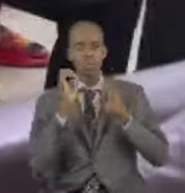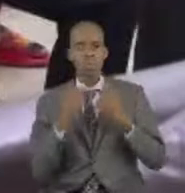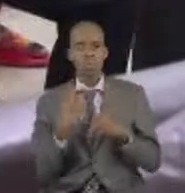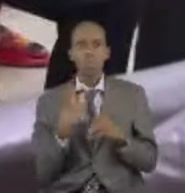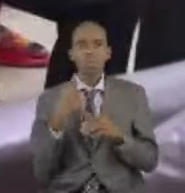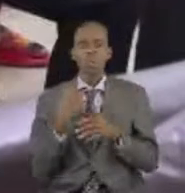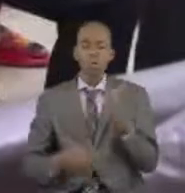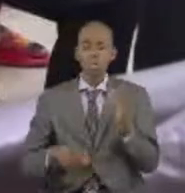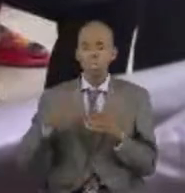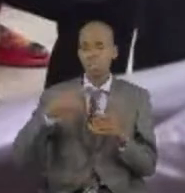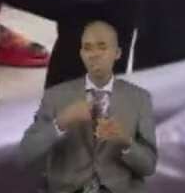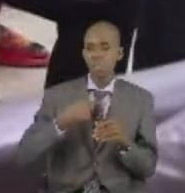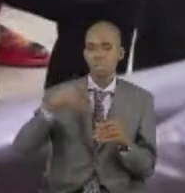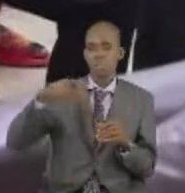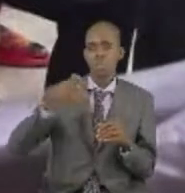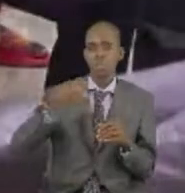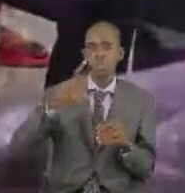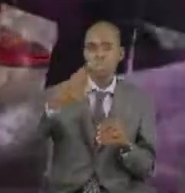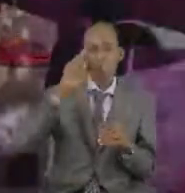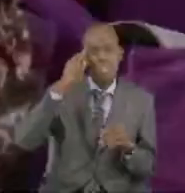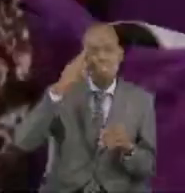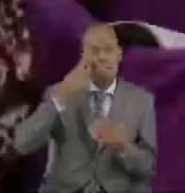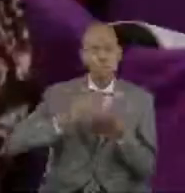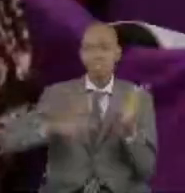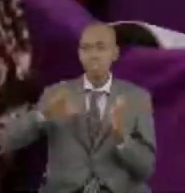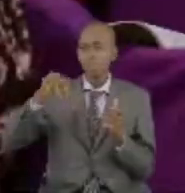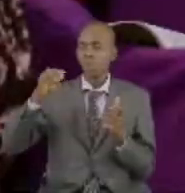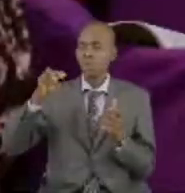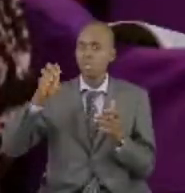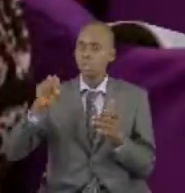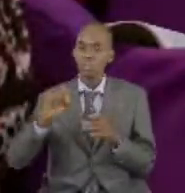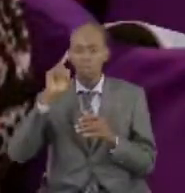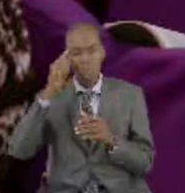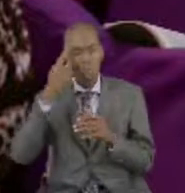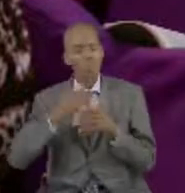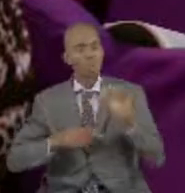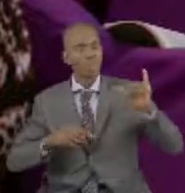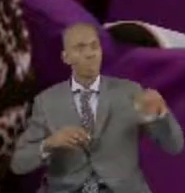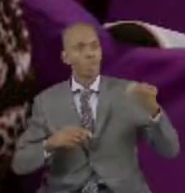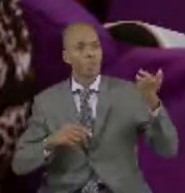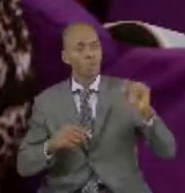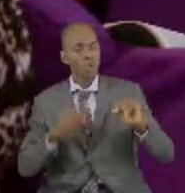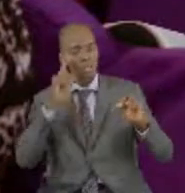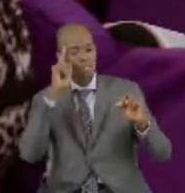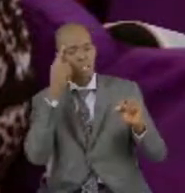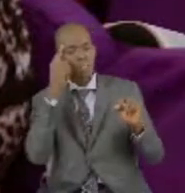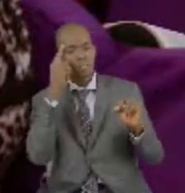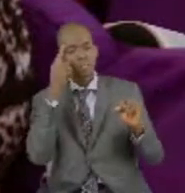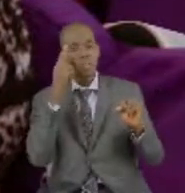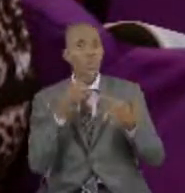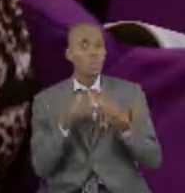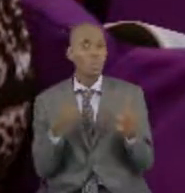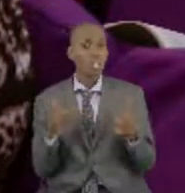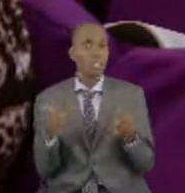fous de ce que pierre pas je m'en fiche de ce que jacques penser de ce que j'en pense mais il a dit il a